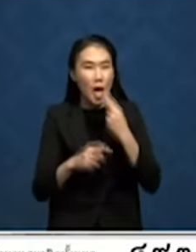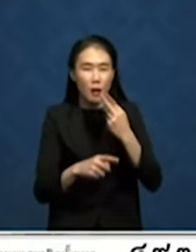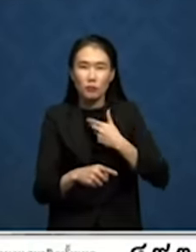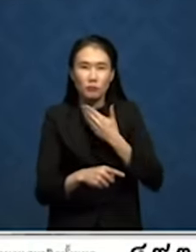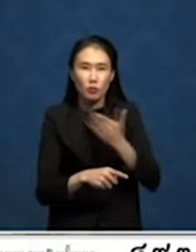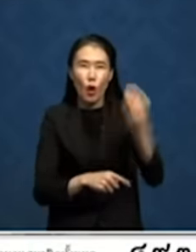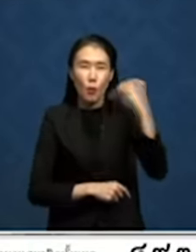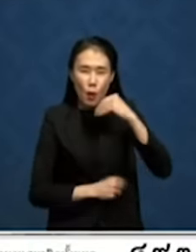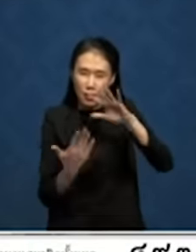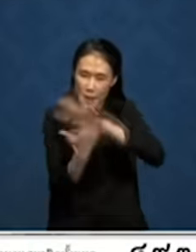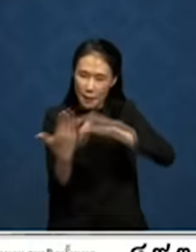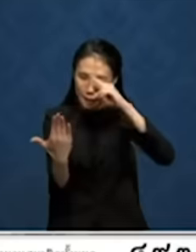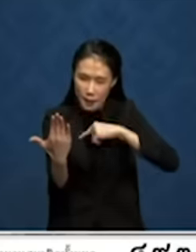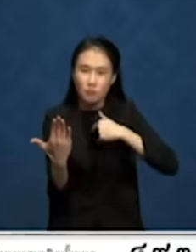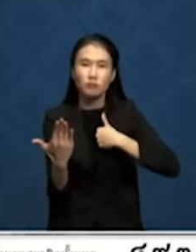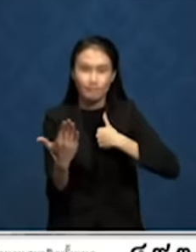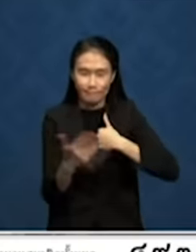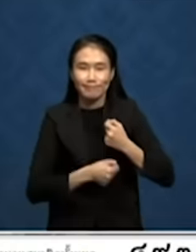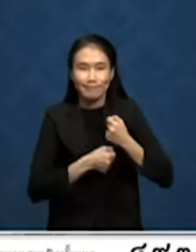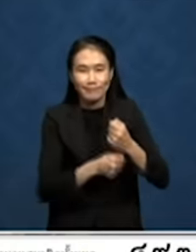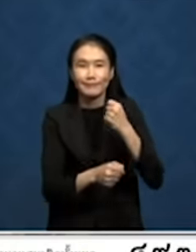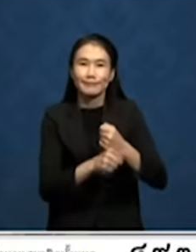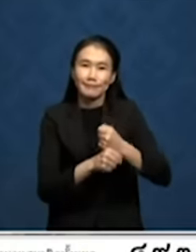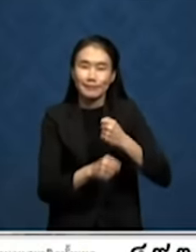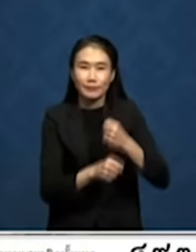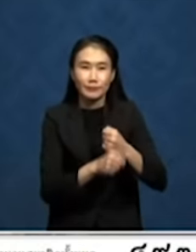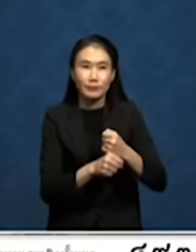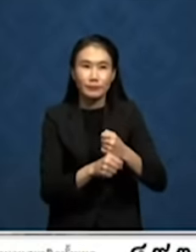ย่าในประเทศนี้พวกเราจะยังคงเดินหน้าทำง